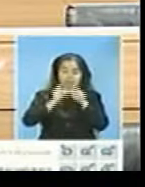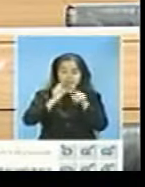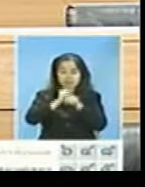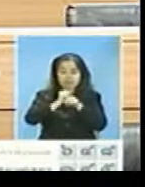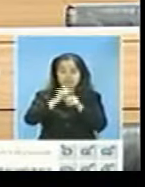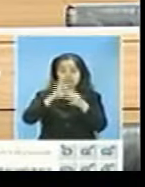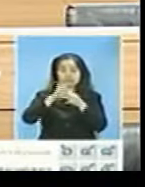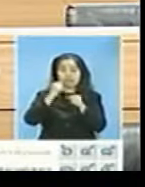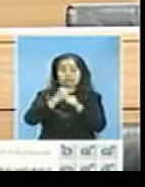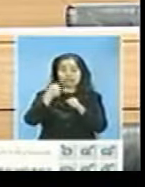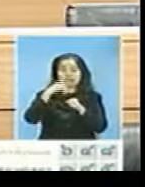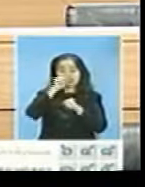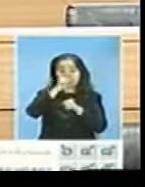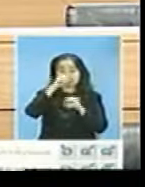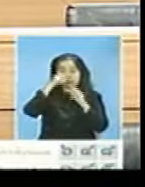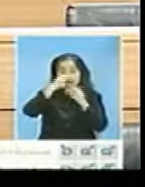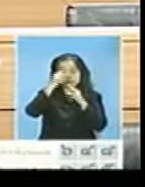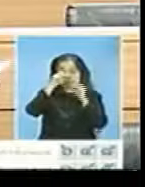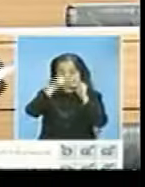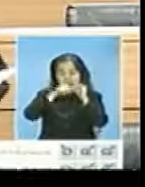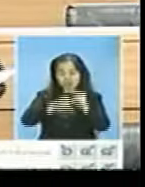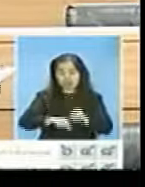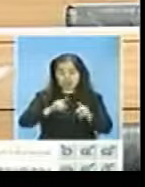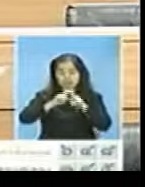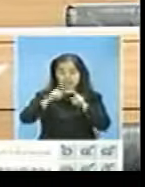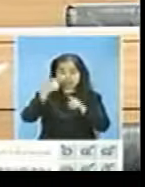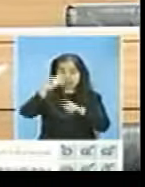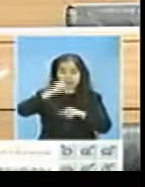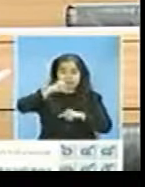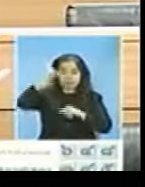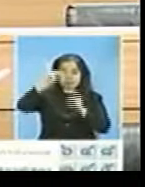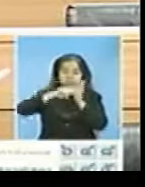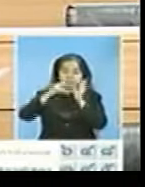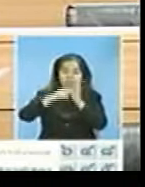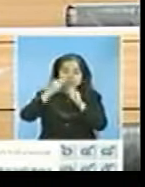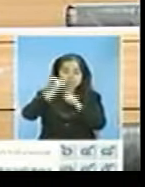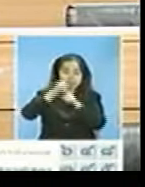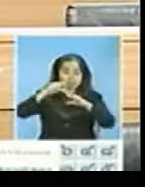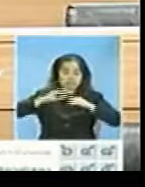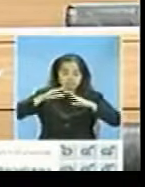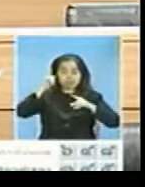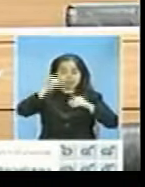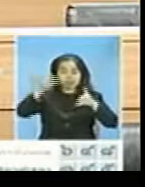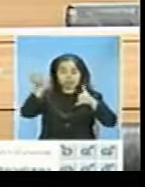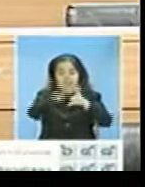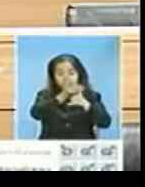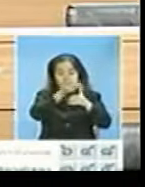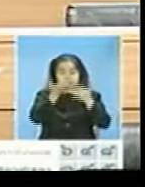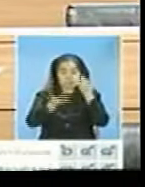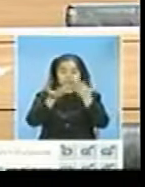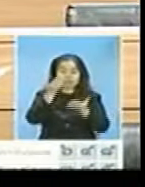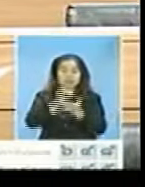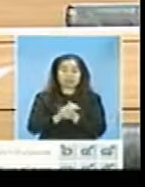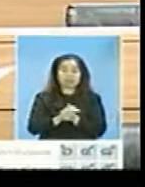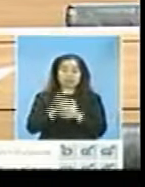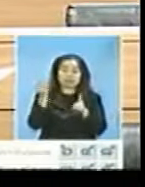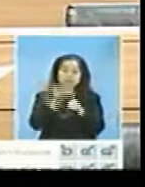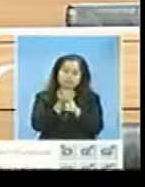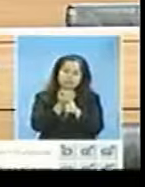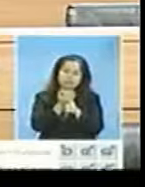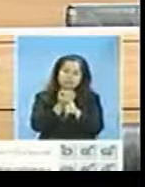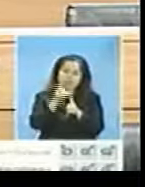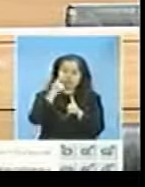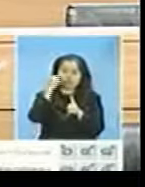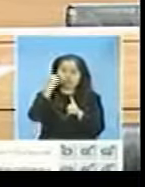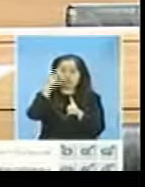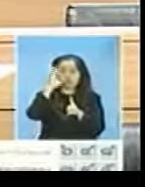ขียนไว้ทั้งมาตราได้ไหมว่าใครปฏิวัติรัฐธรรมนูญตัดหัวหรือประหารชีวิตถ้าตัดหัวมันทีมันแรงไ